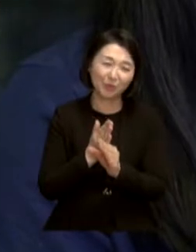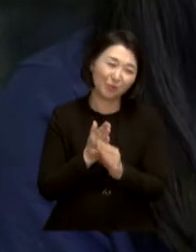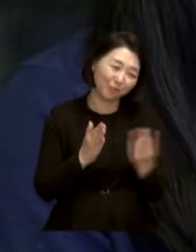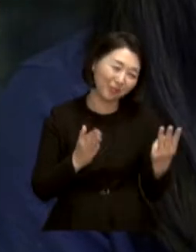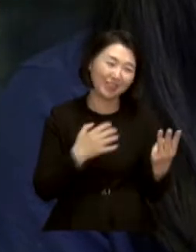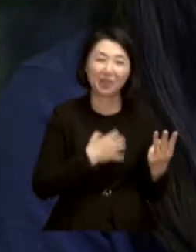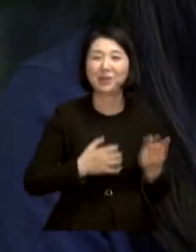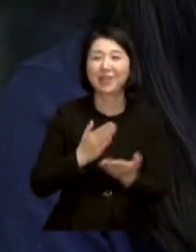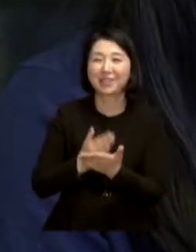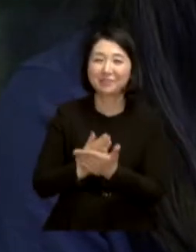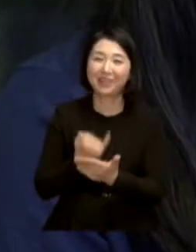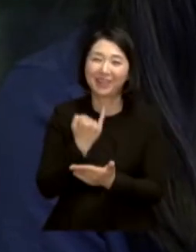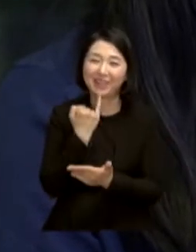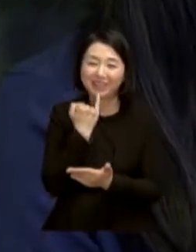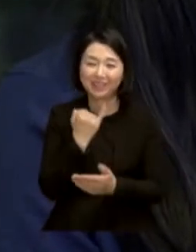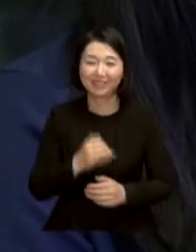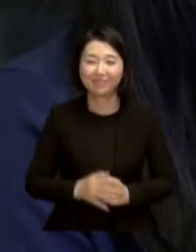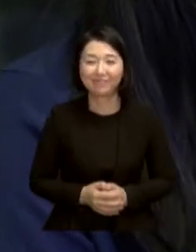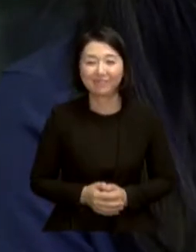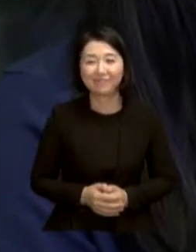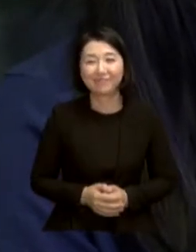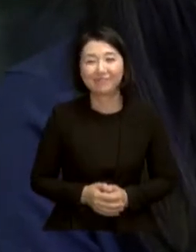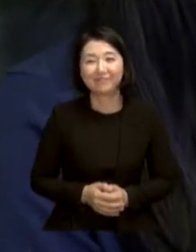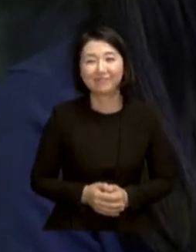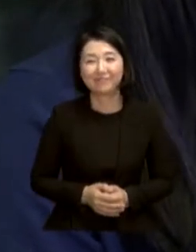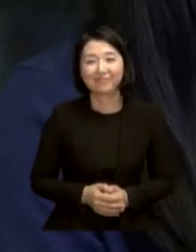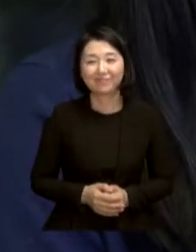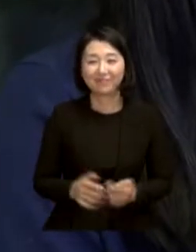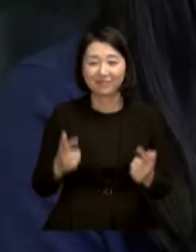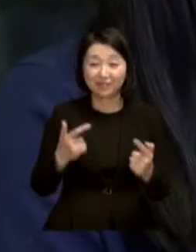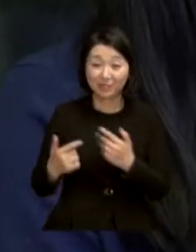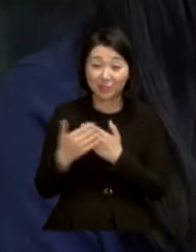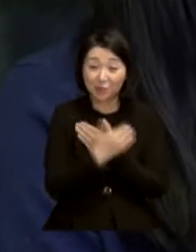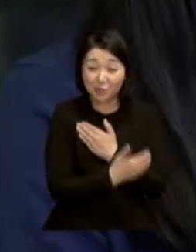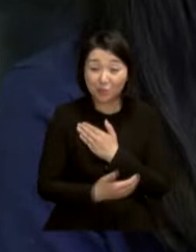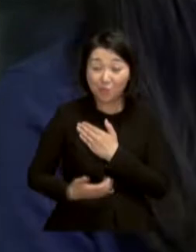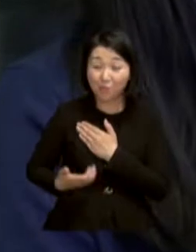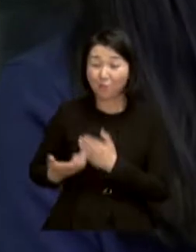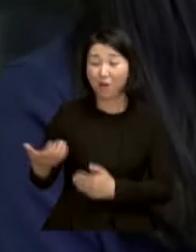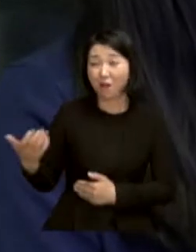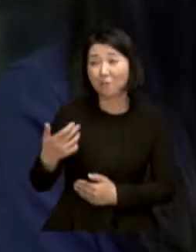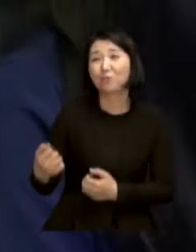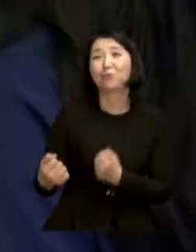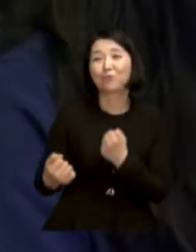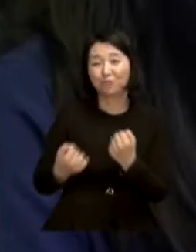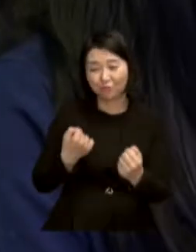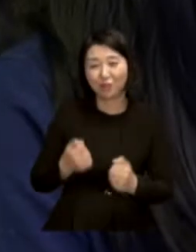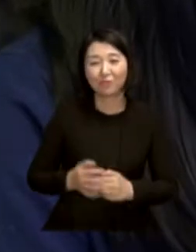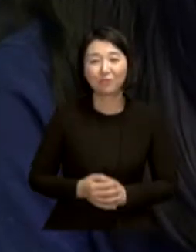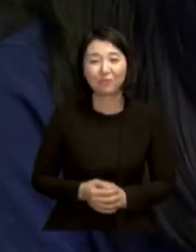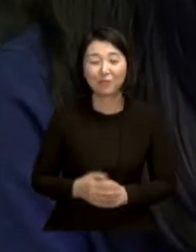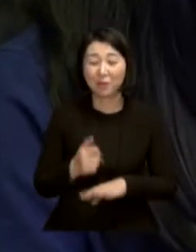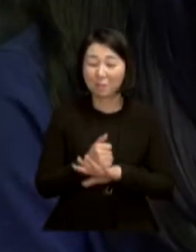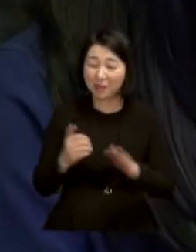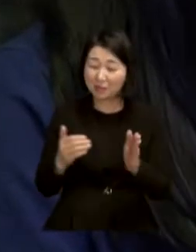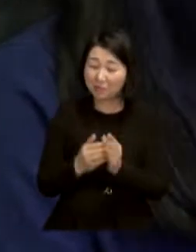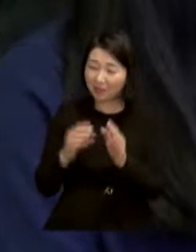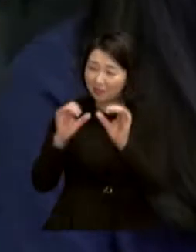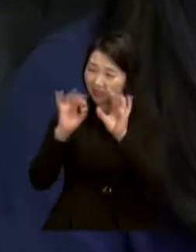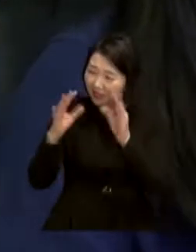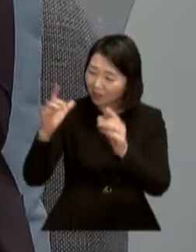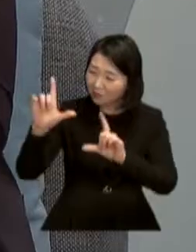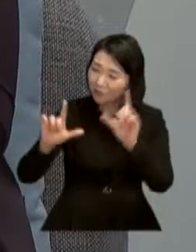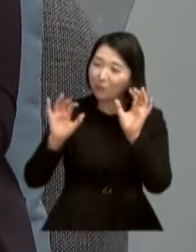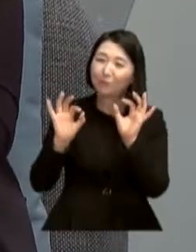항상 이렇게 몸이 아파해도 불구하고 진짜 끝까지 사역을 하는 거 보니까 자랑스럽게 생각하고